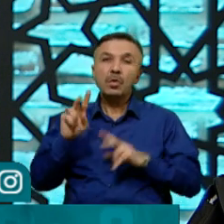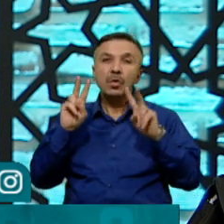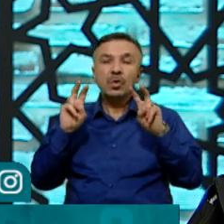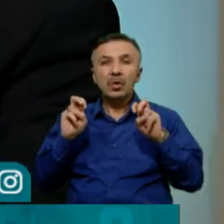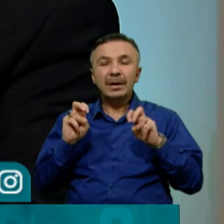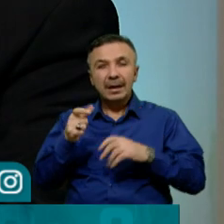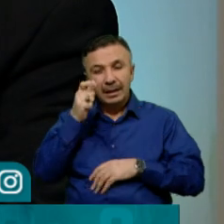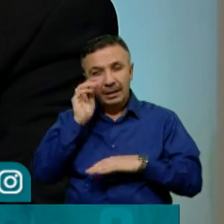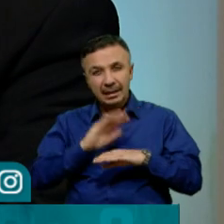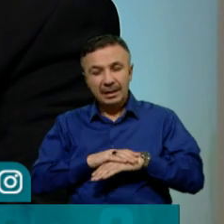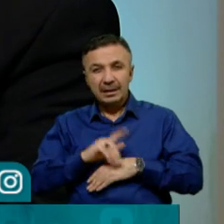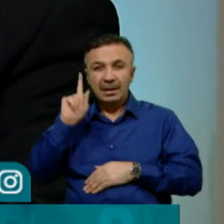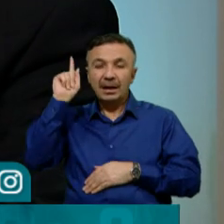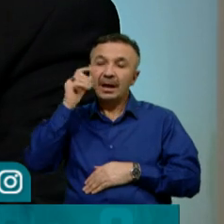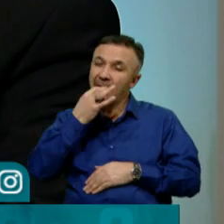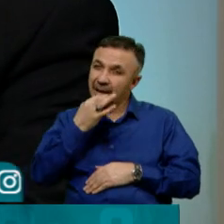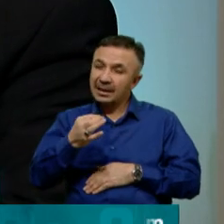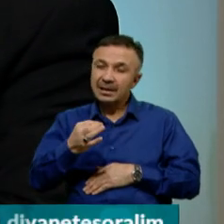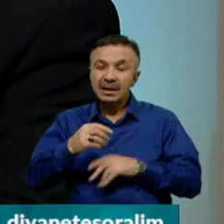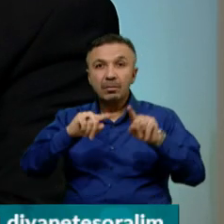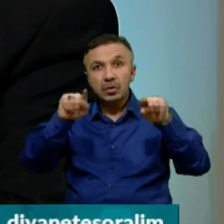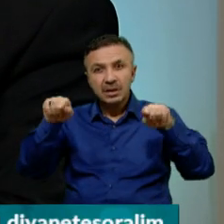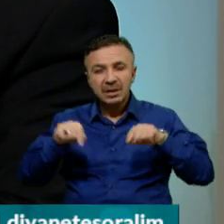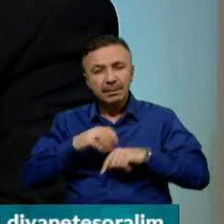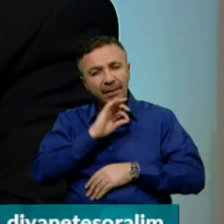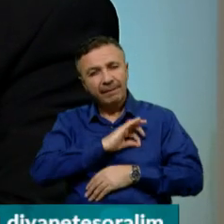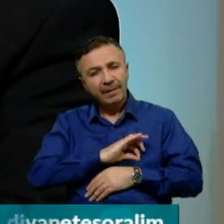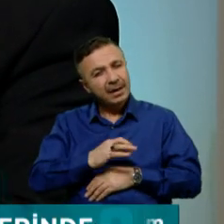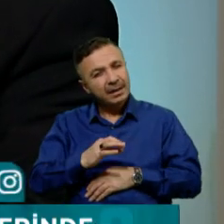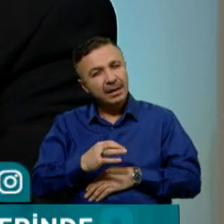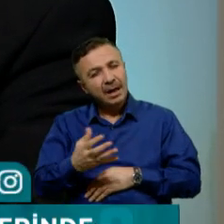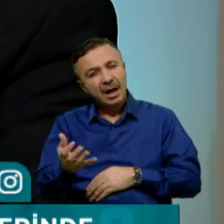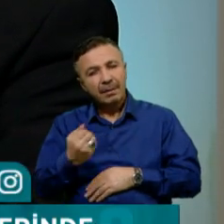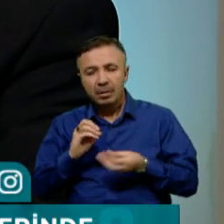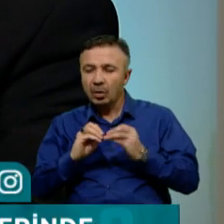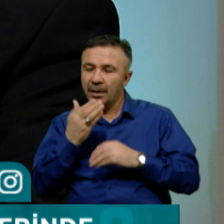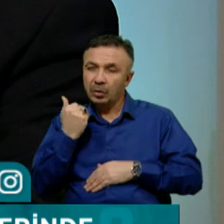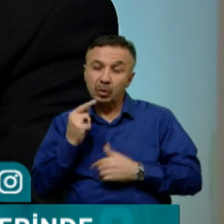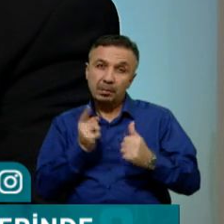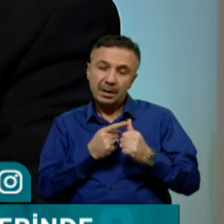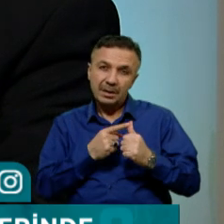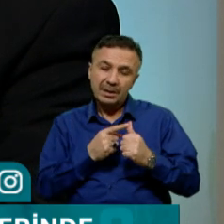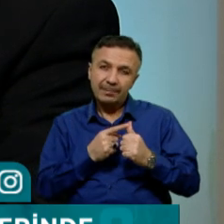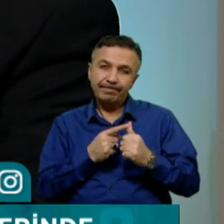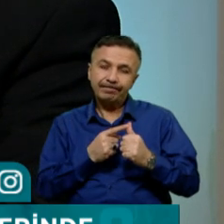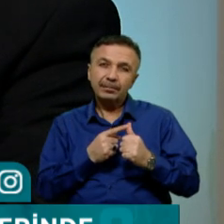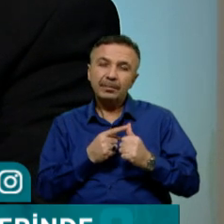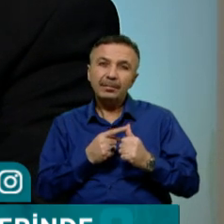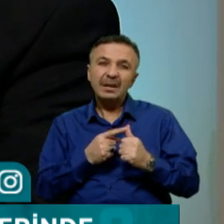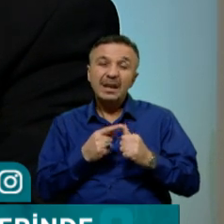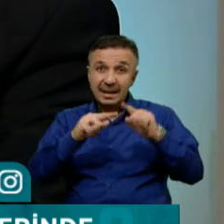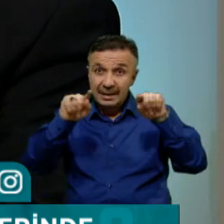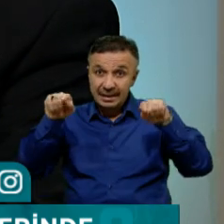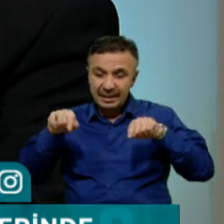hususlara dikkat edersek Allah'ın izniyle bu sistemden faydalanmak da bir problem yoktur birincisi sisteme para